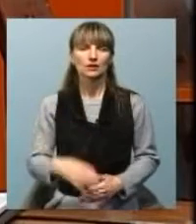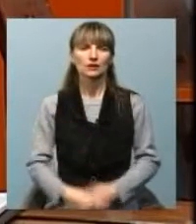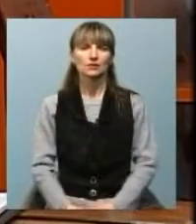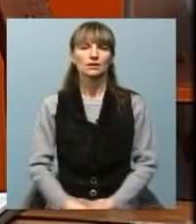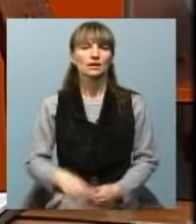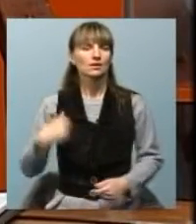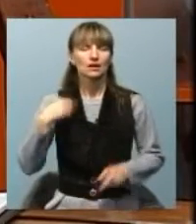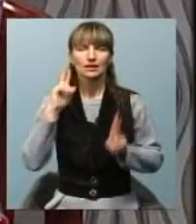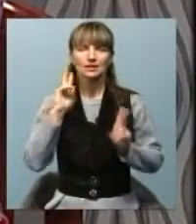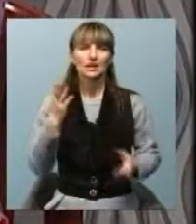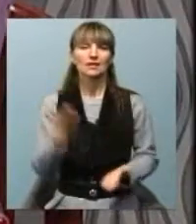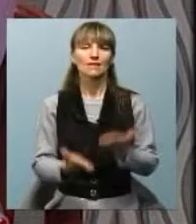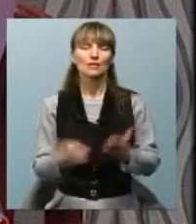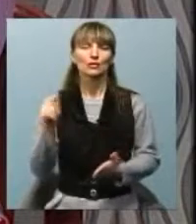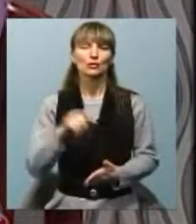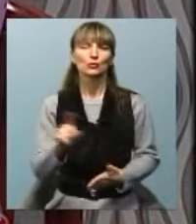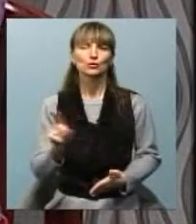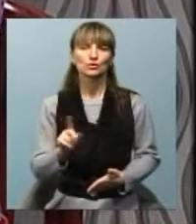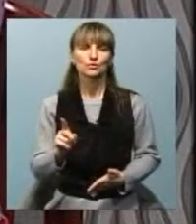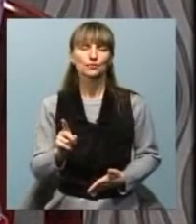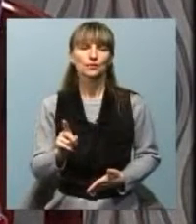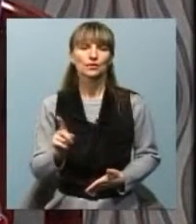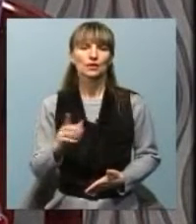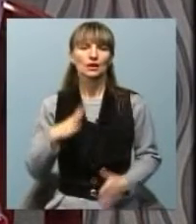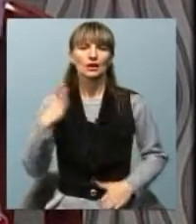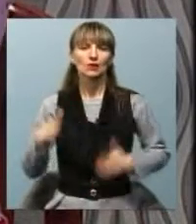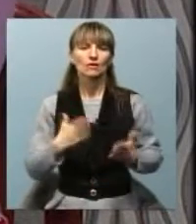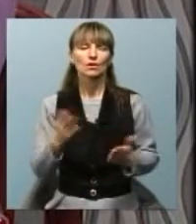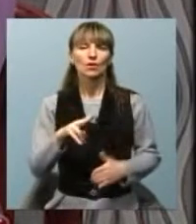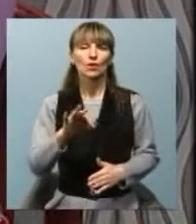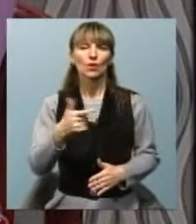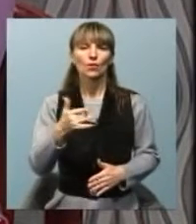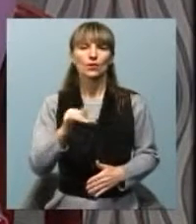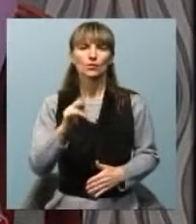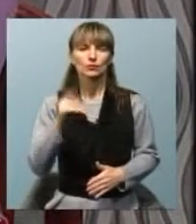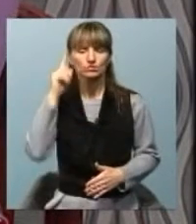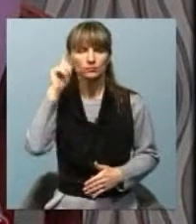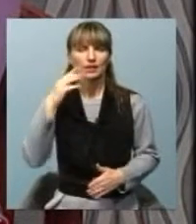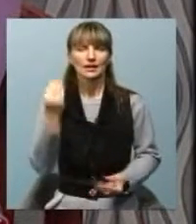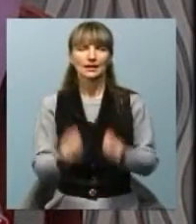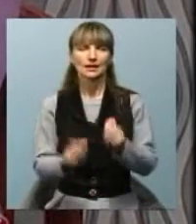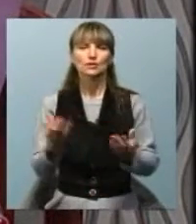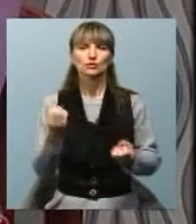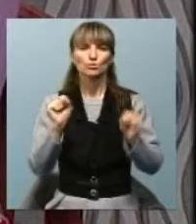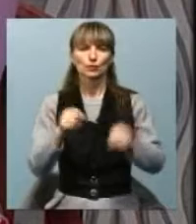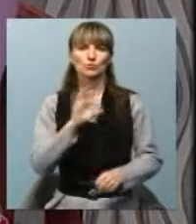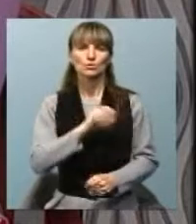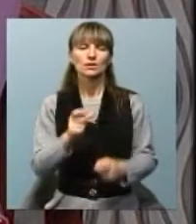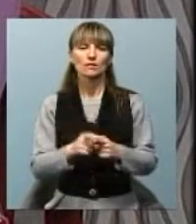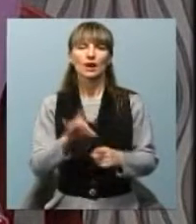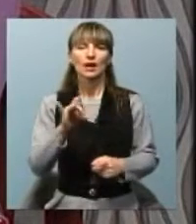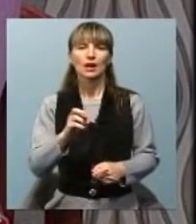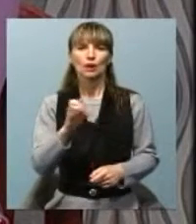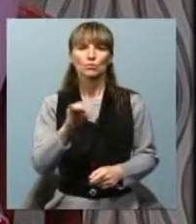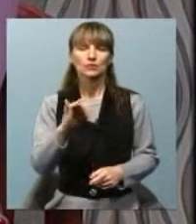Не знаю. Напевно, тому що, щоб тренувати якусь логіку. Чи тобі відомі якісь певні ігри, які ще можна виконувати із словами?